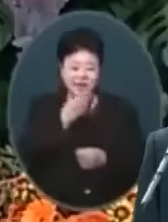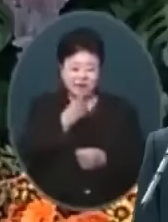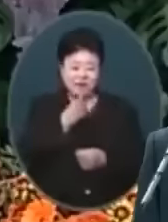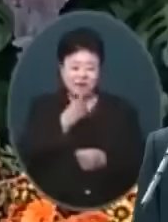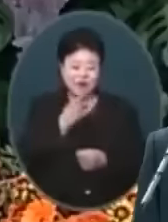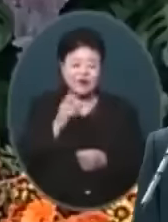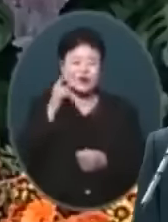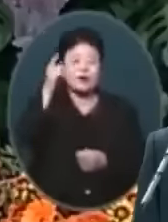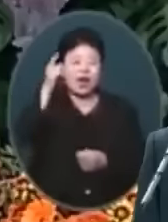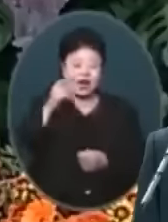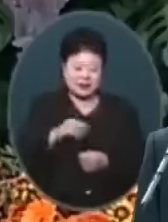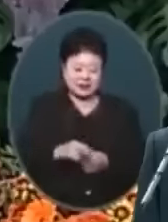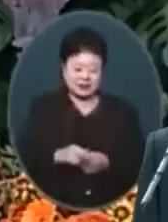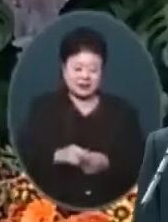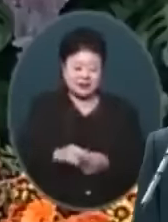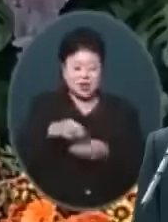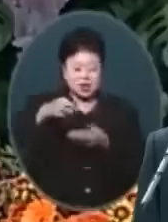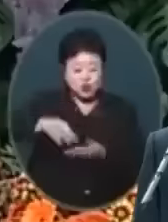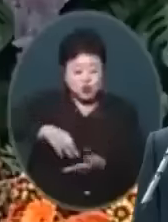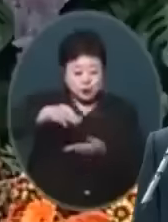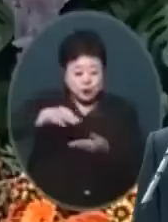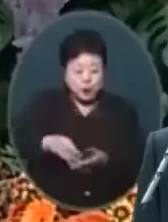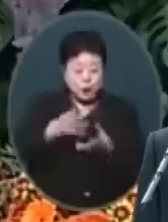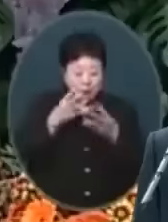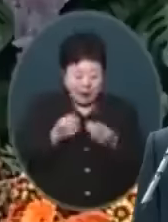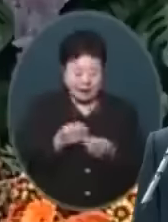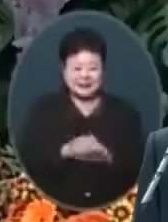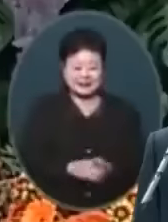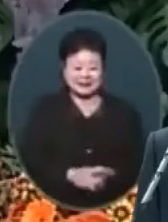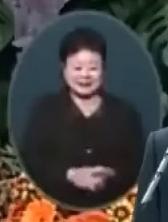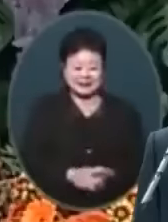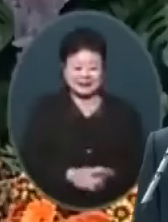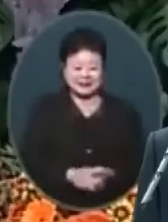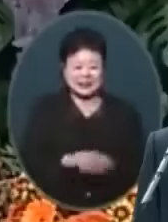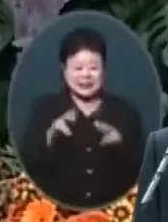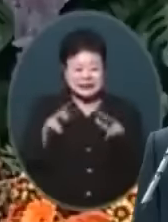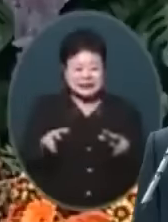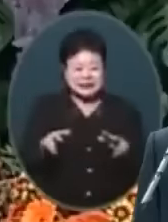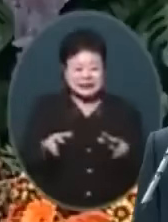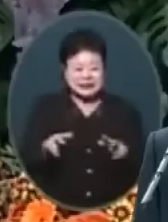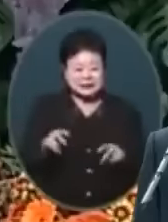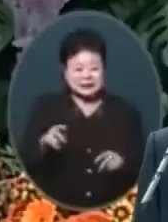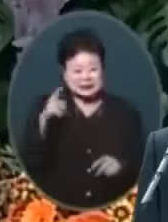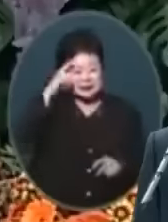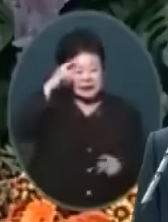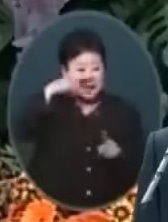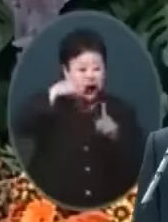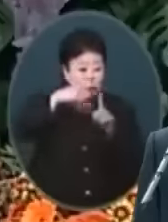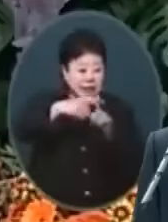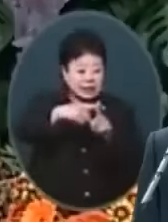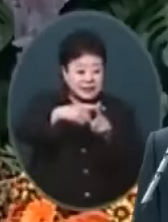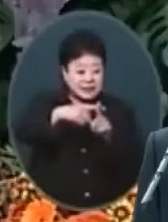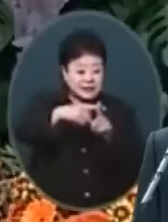행복감이 높은 것은 물론 수입도 많다는 것입니다. 현재 긍정적인 자화상이